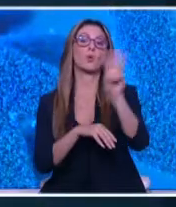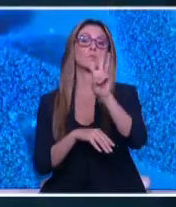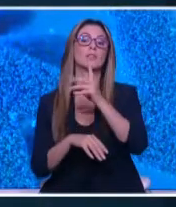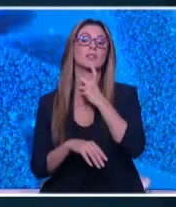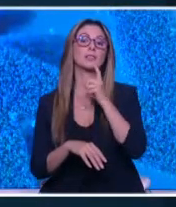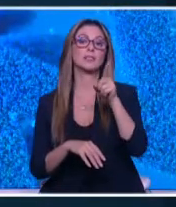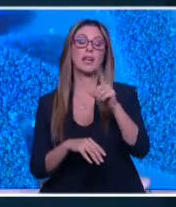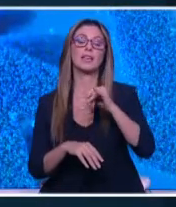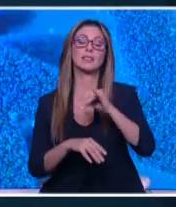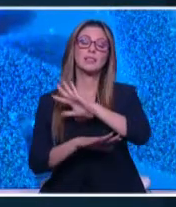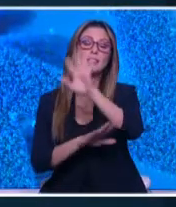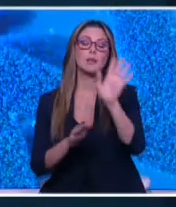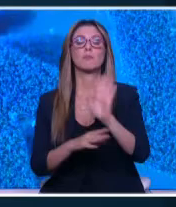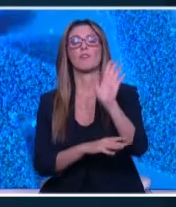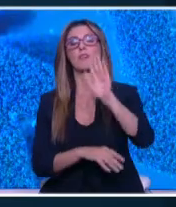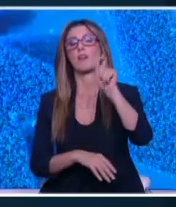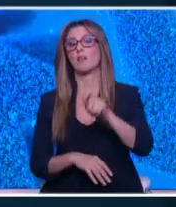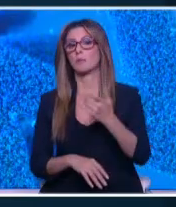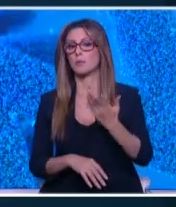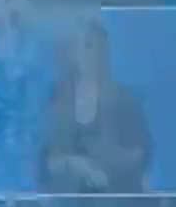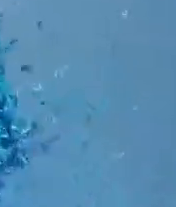Teğmen'e yakınları güçlükle veda etti.